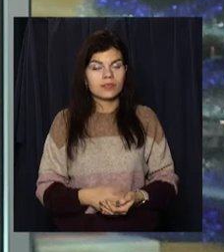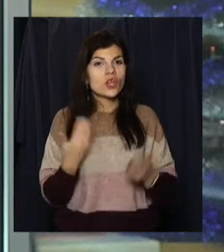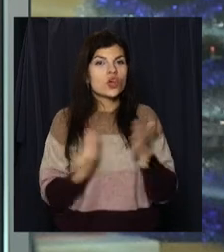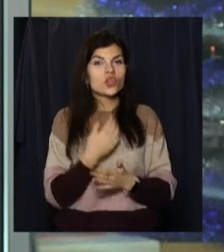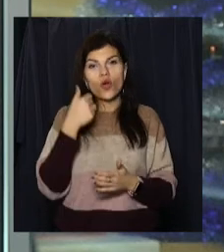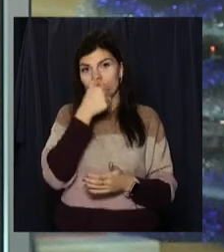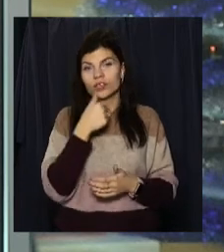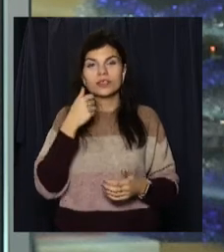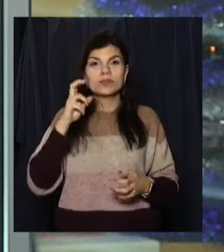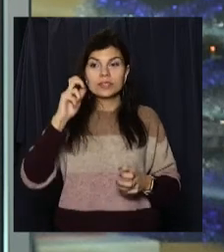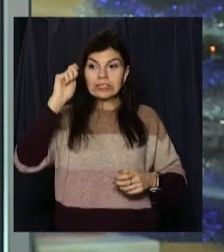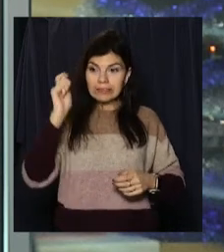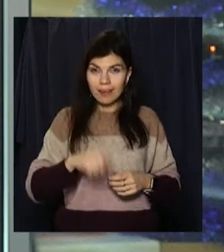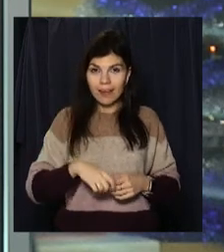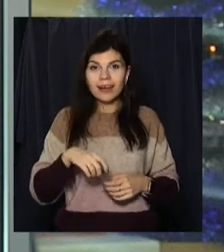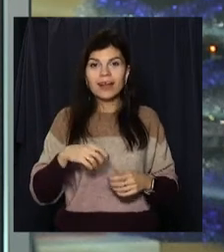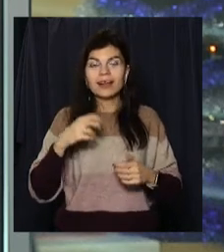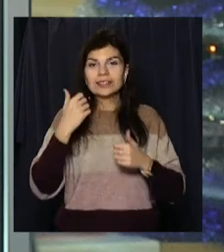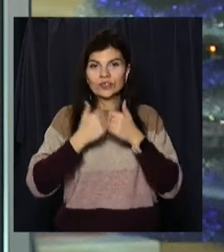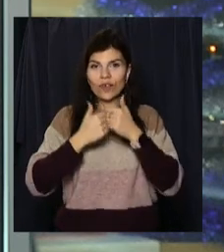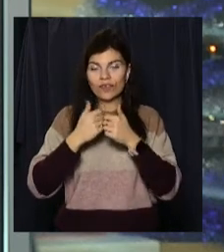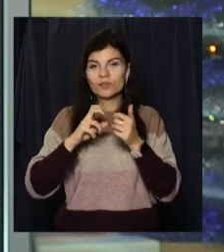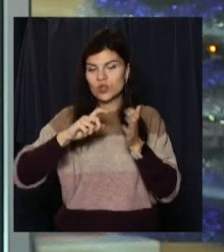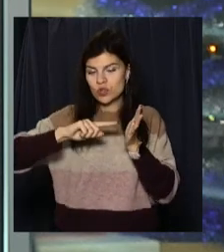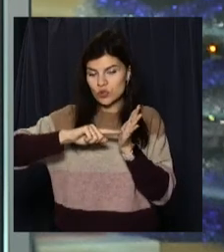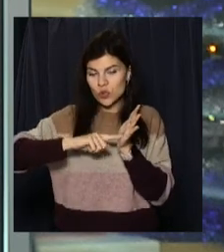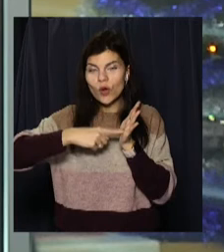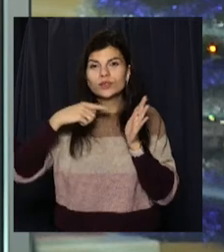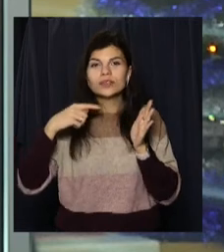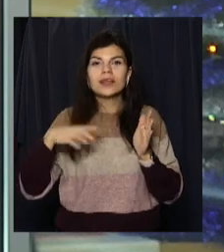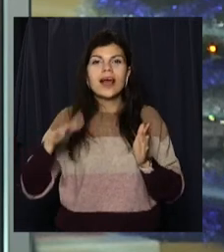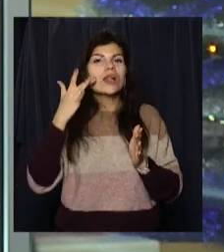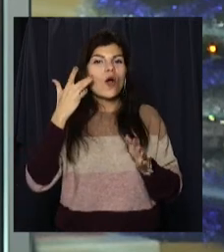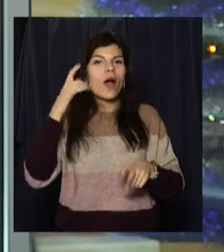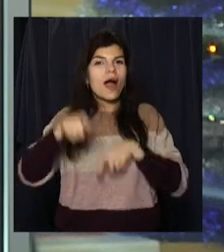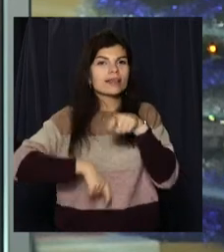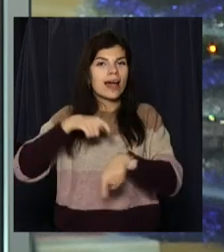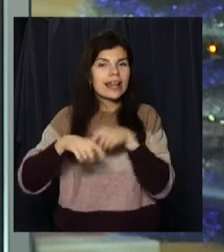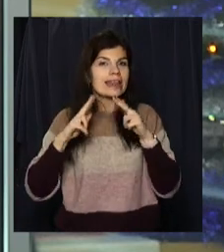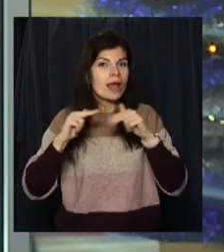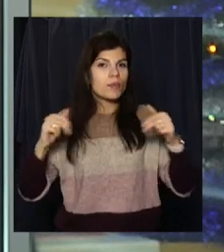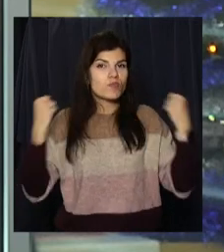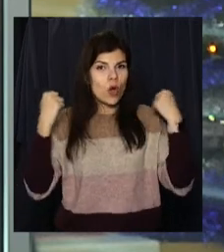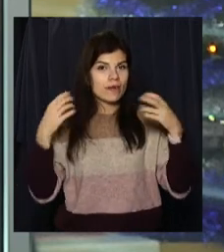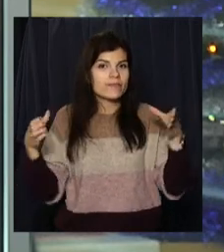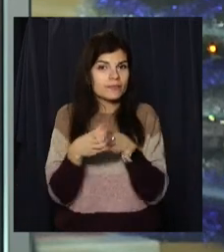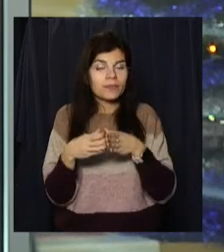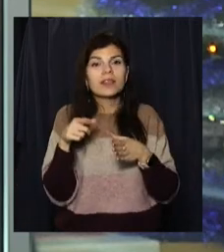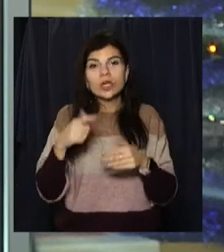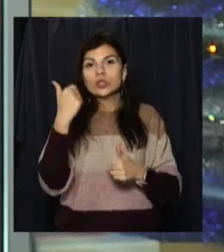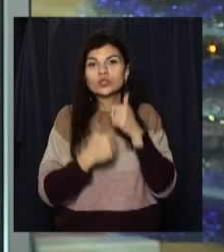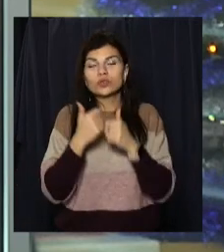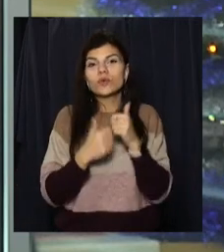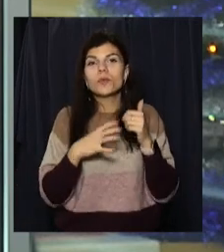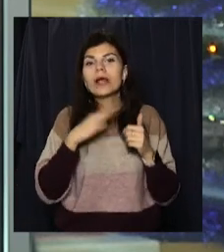Новорічні старти у Дніпрі. Традиційна естафета поставила крапку в насиченому сезоні легкоатлетів Дніпропетровщини. У змаганнях взяли участь